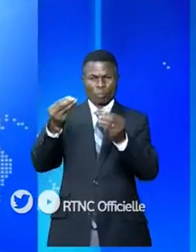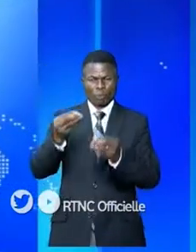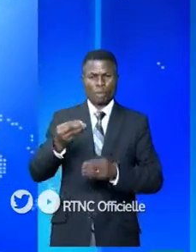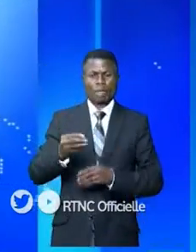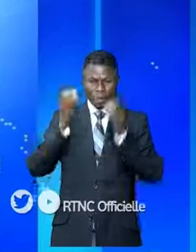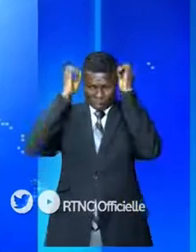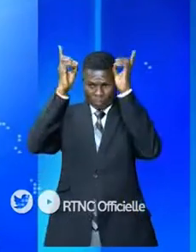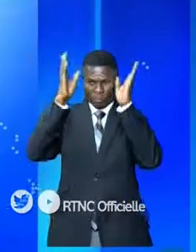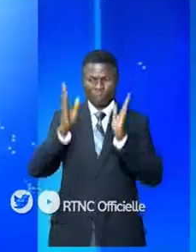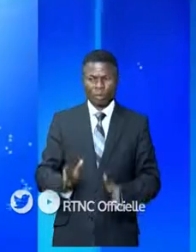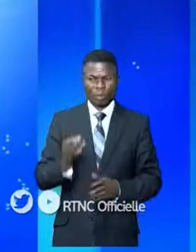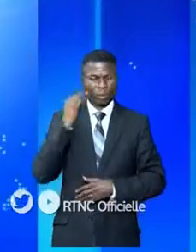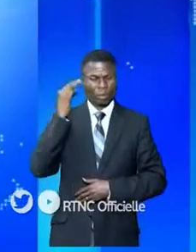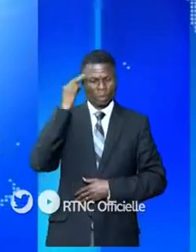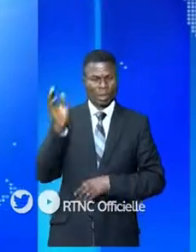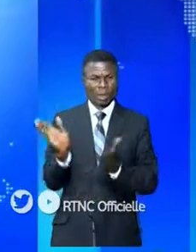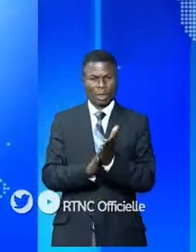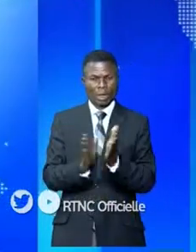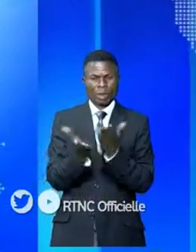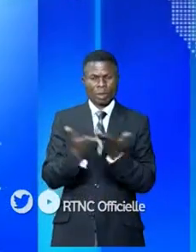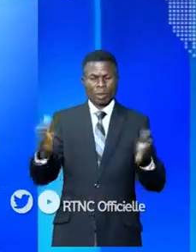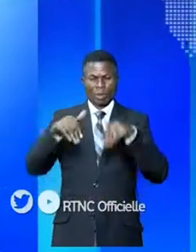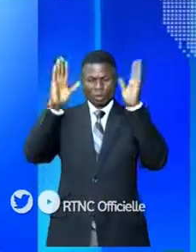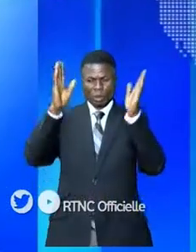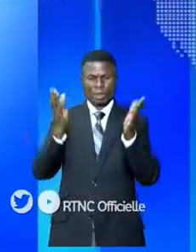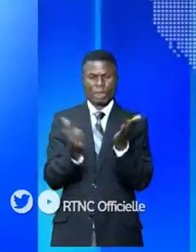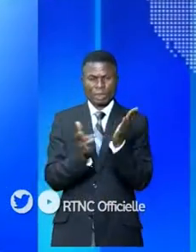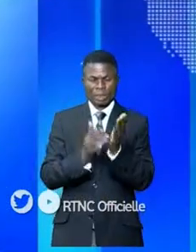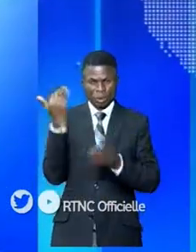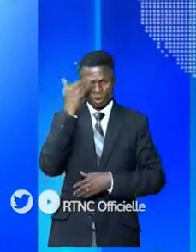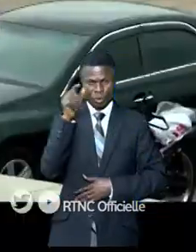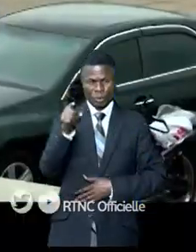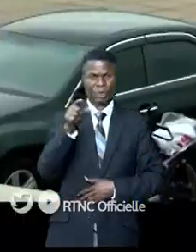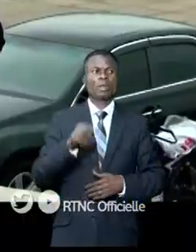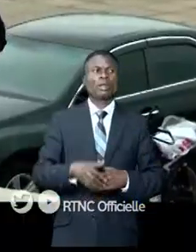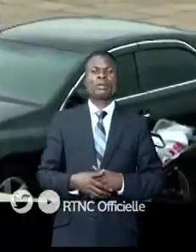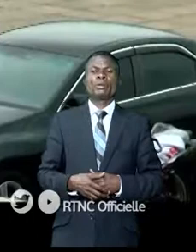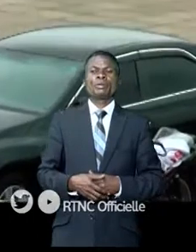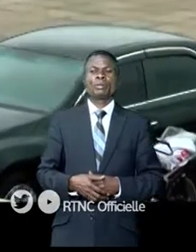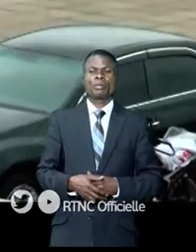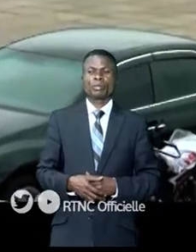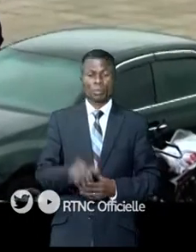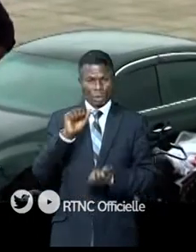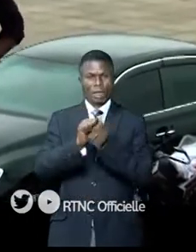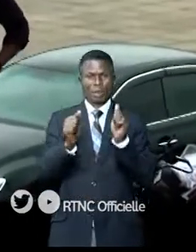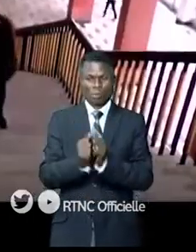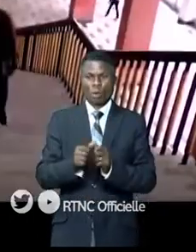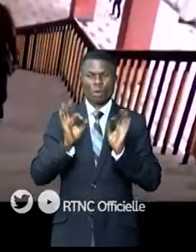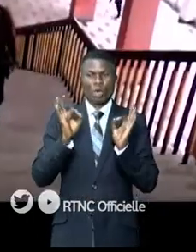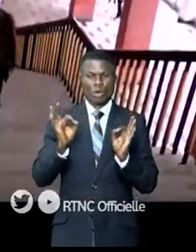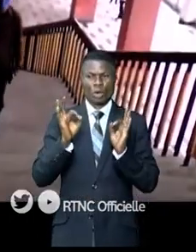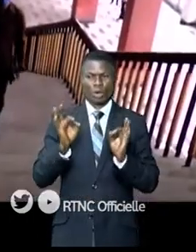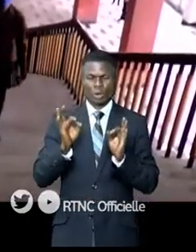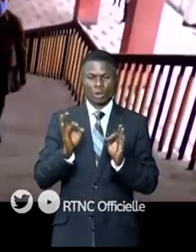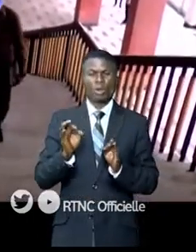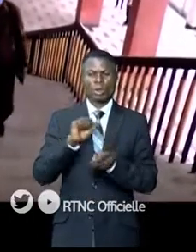en charge de l'enseignement primaire, secondaire et technique, Sylvie Moemo. Détail. Une question d'actualité, c'est celle